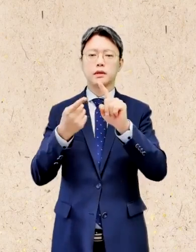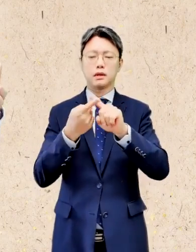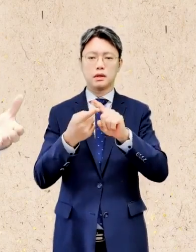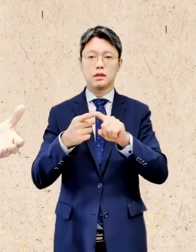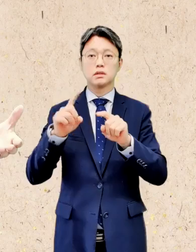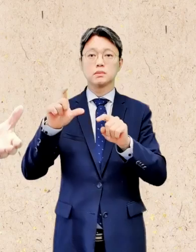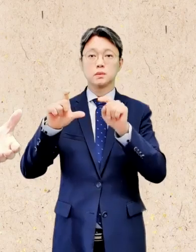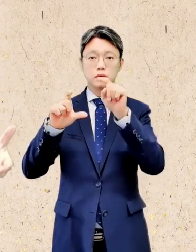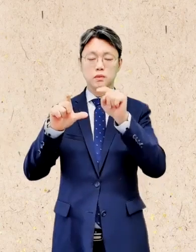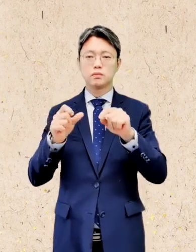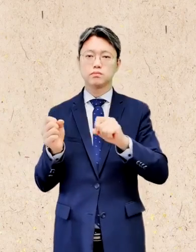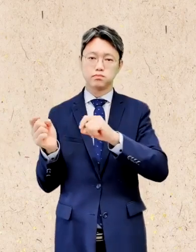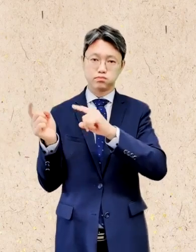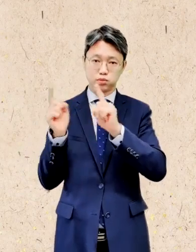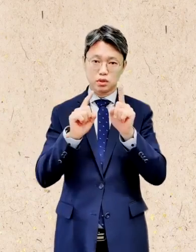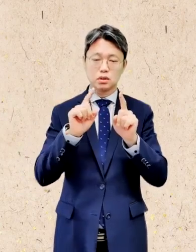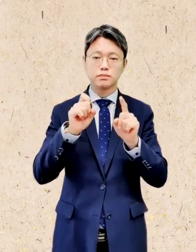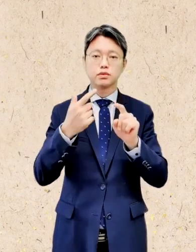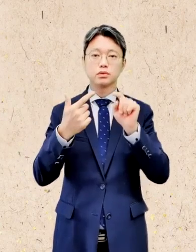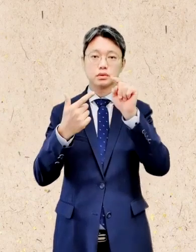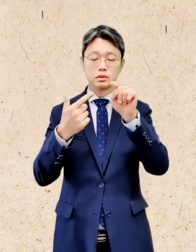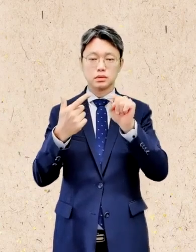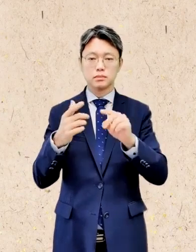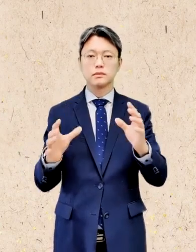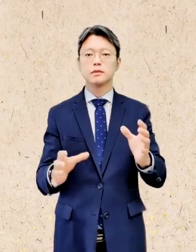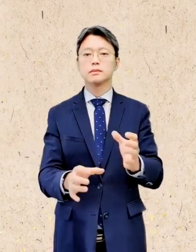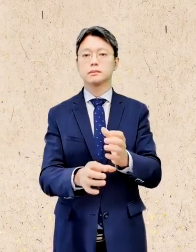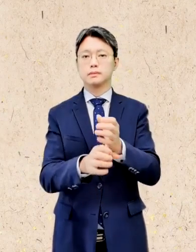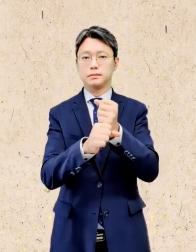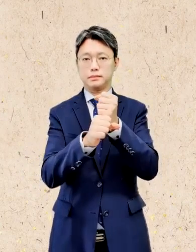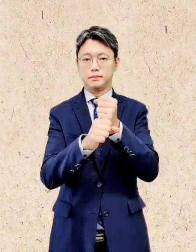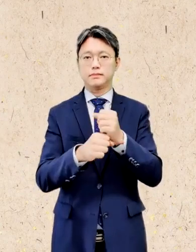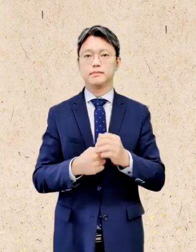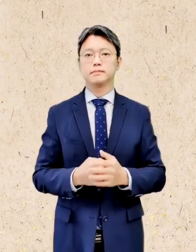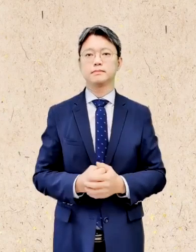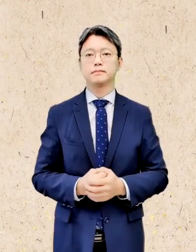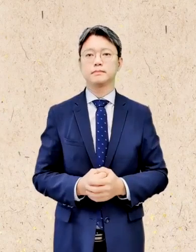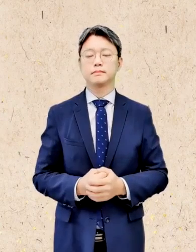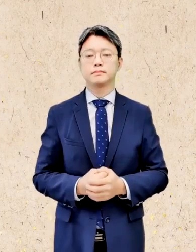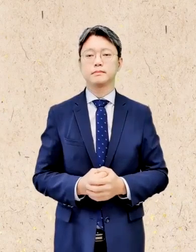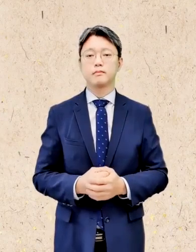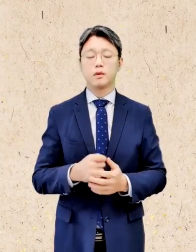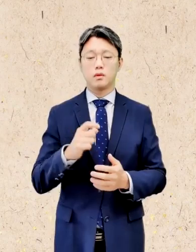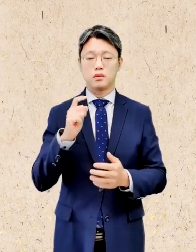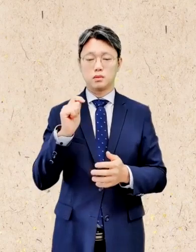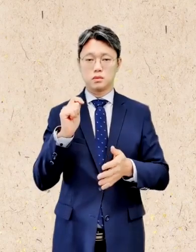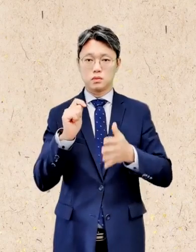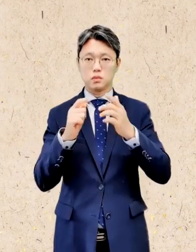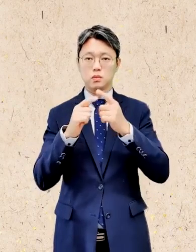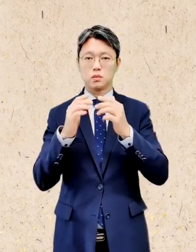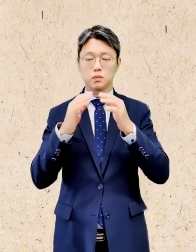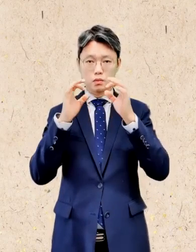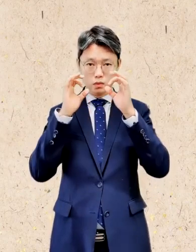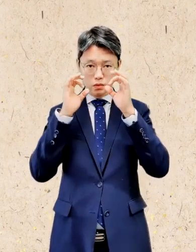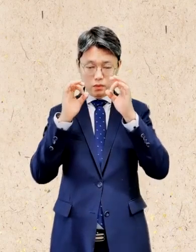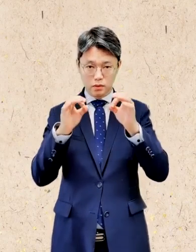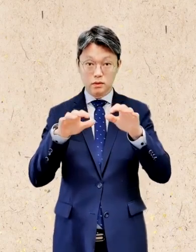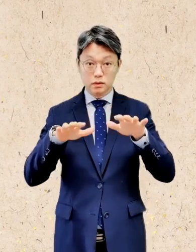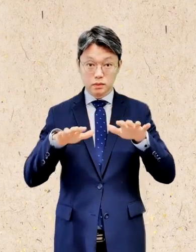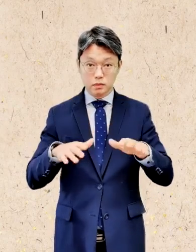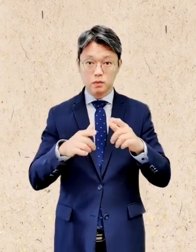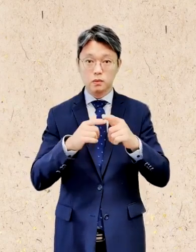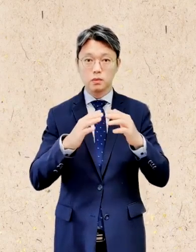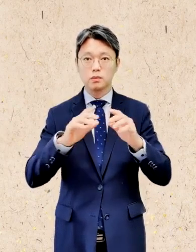그리고 16장은 마무리와 인사말입니다. 고린도 교회를 보면 이 시대 교회의